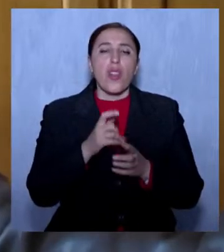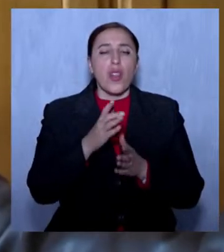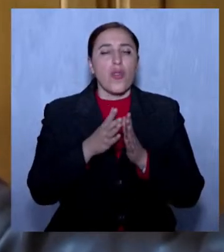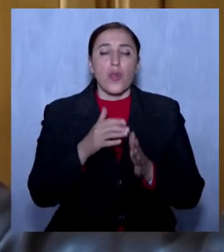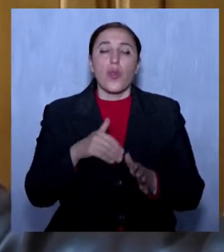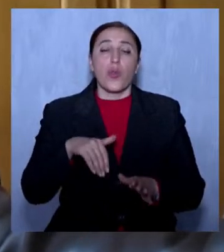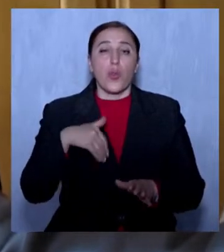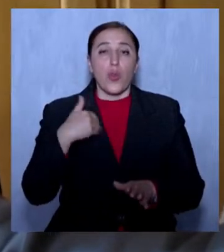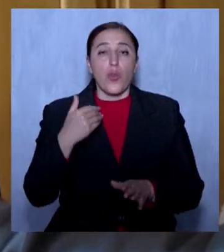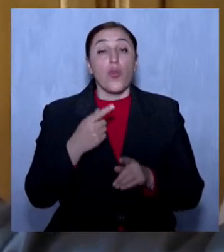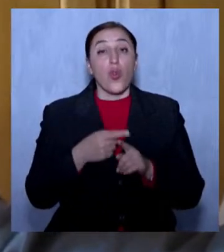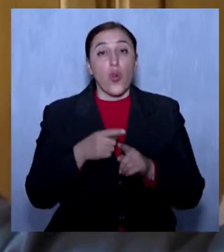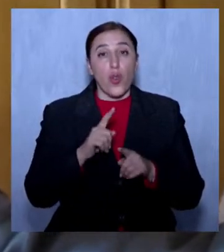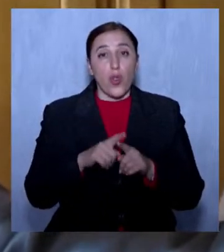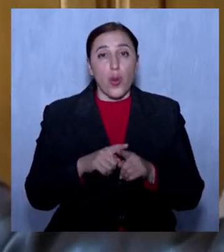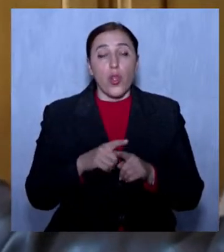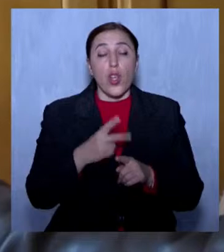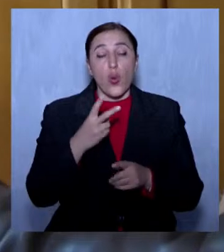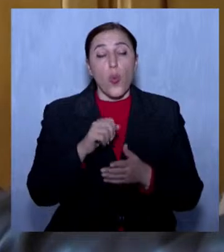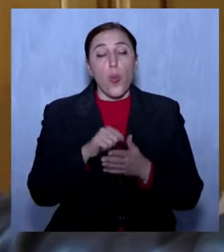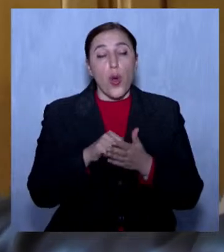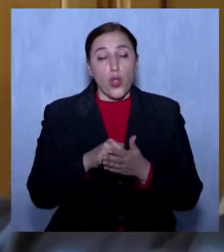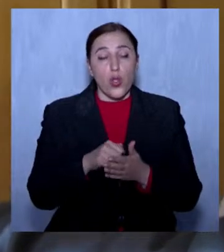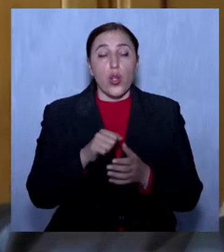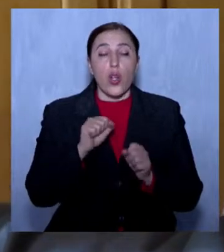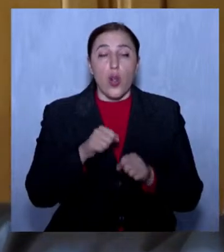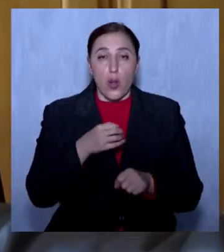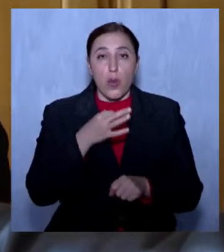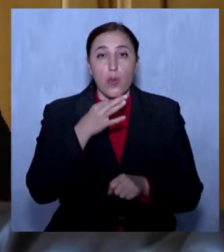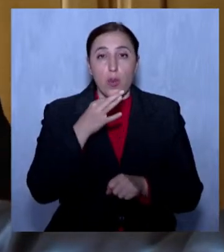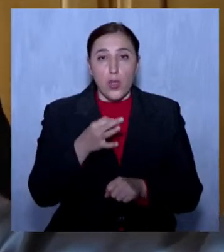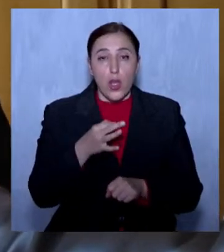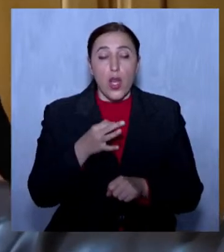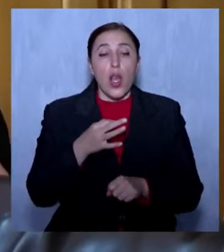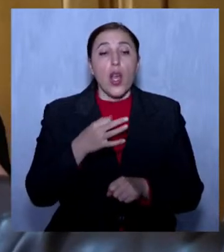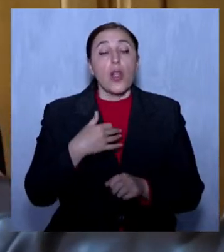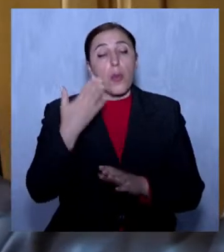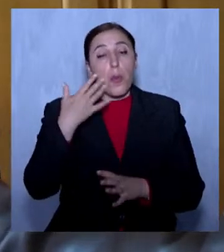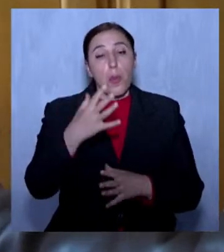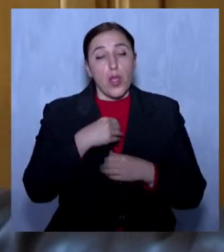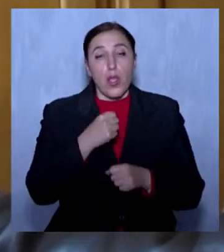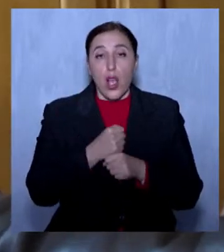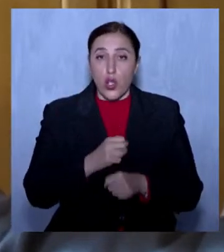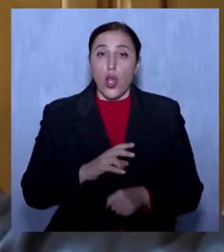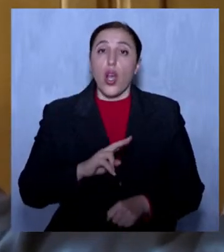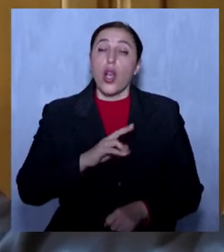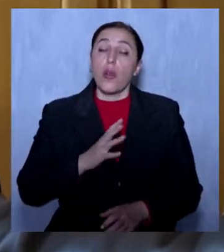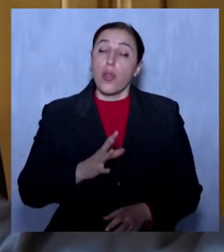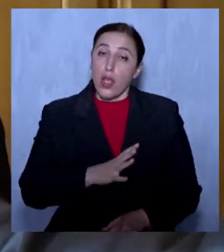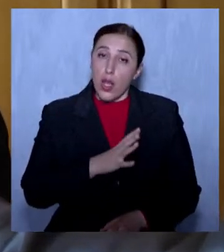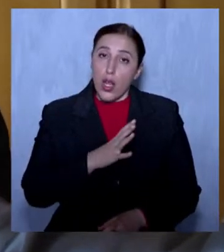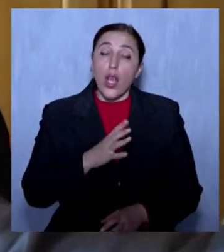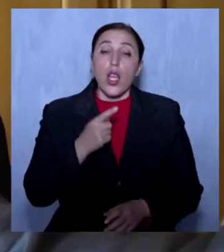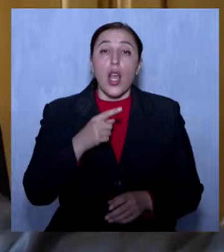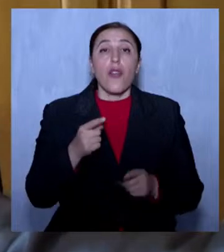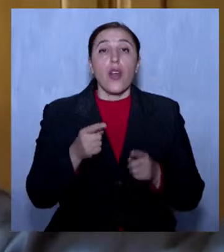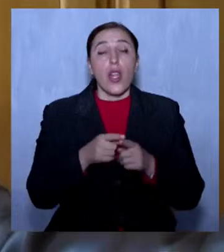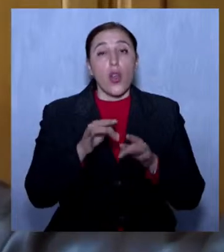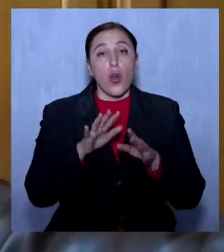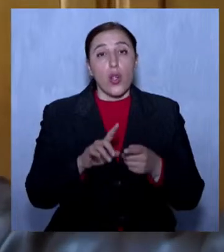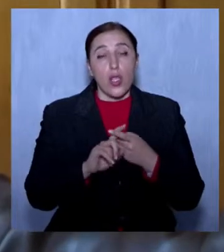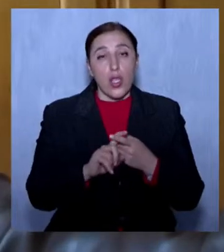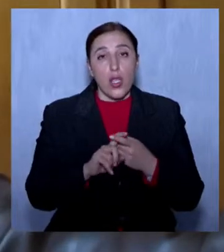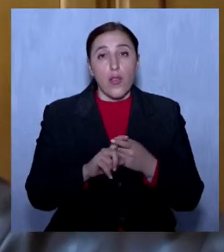մեկնաբանություններից, որովհետև առնվազն երկու պատճառ կարող եմ բերել, մենք իրար հետ աշխատել ենք, և երկրորդը քրեական գործի մասով